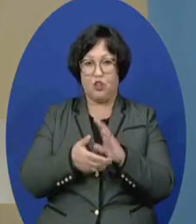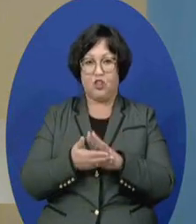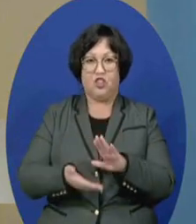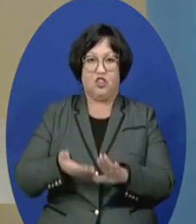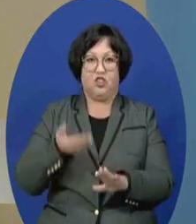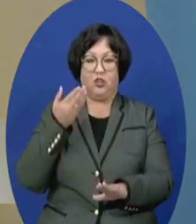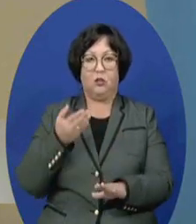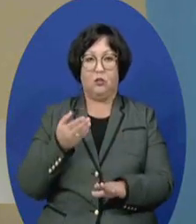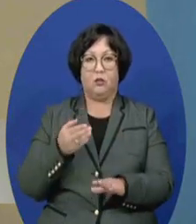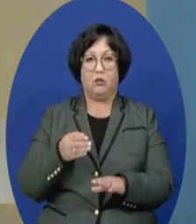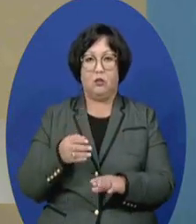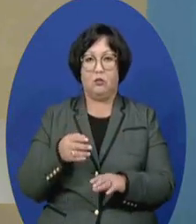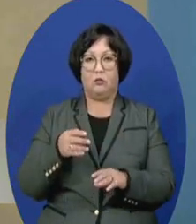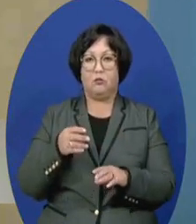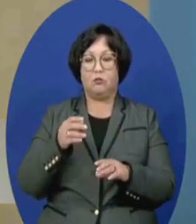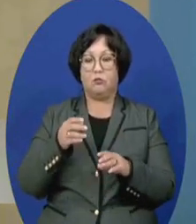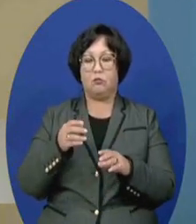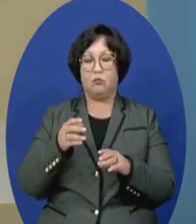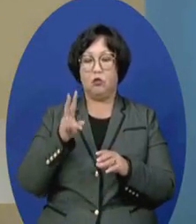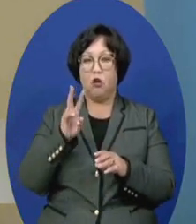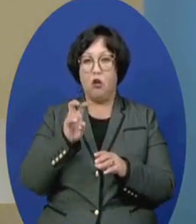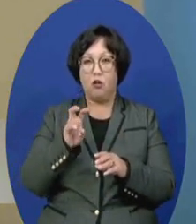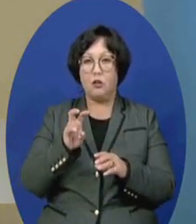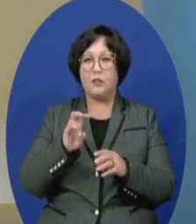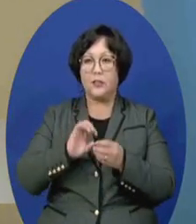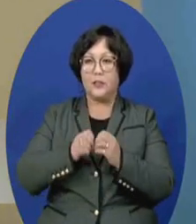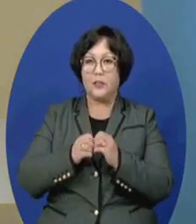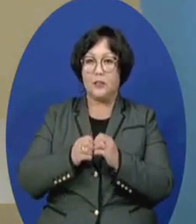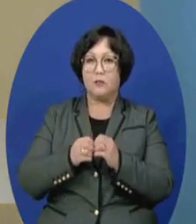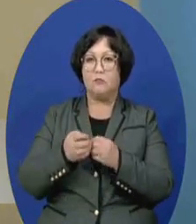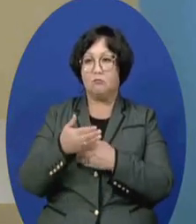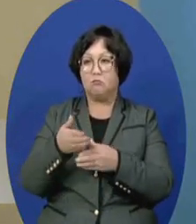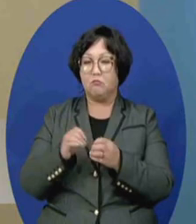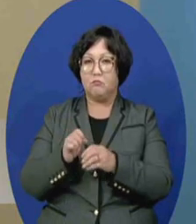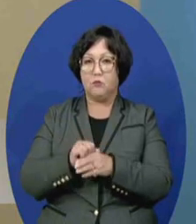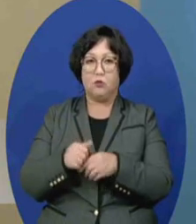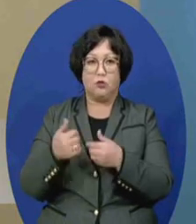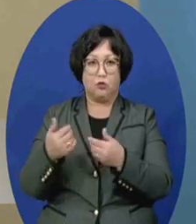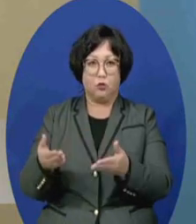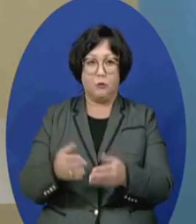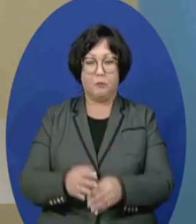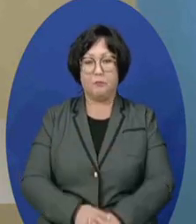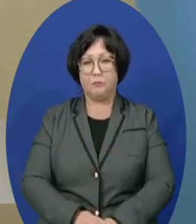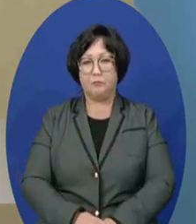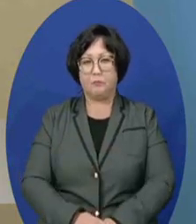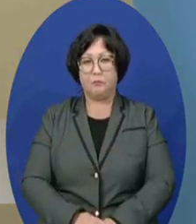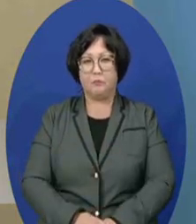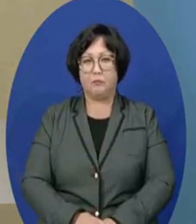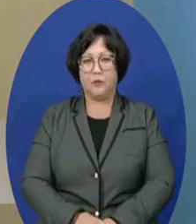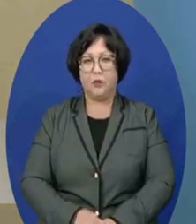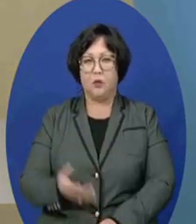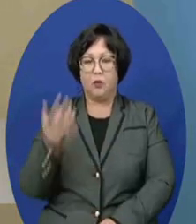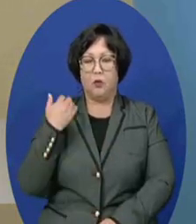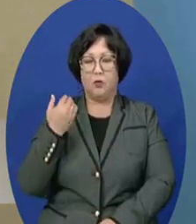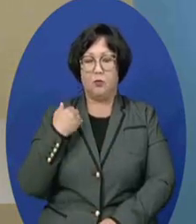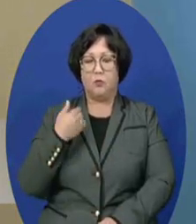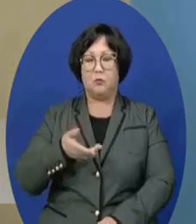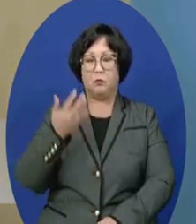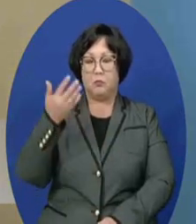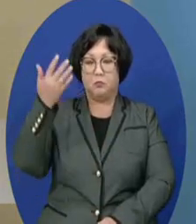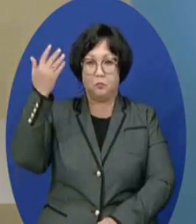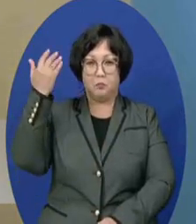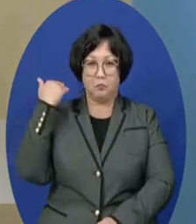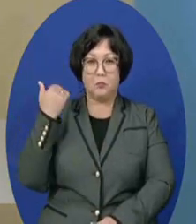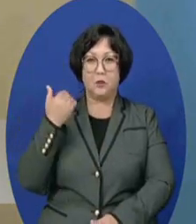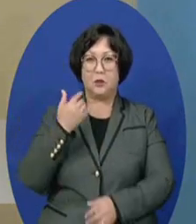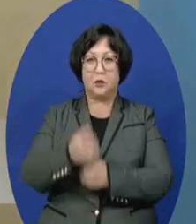үеийн байгууламжинд шилжүүлнэ. За ирэх жил бид нар үлдсэн 400-г нь шилжүүлнэ. За ингээд мэдээч одоо өнгөрсөн жилүүдэд бид